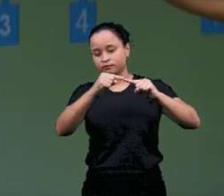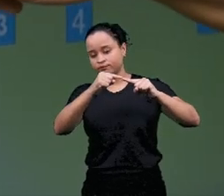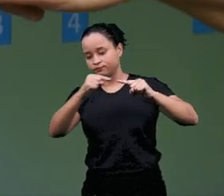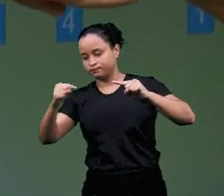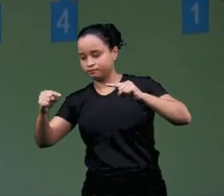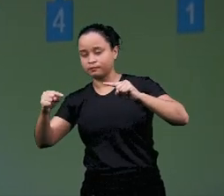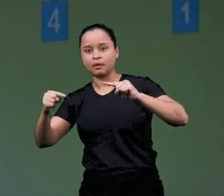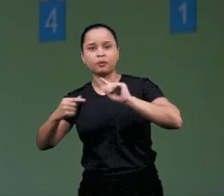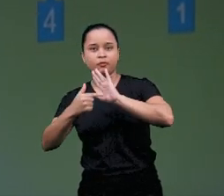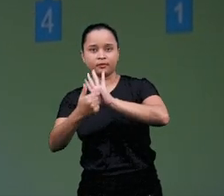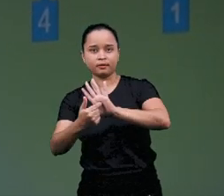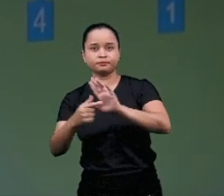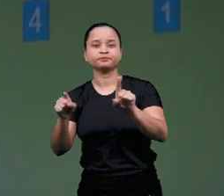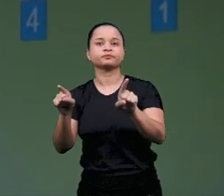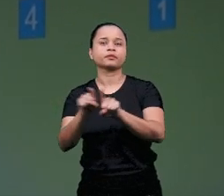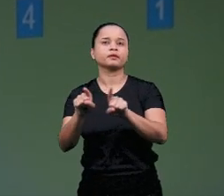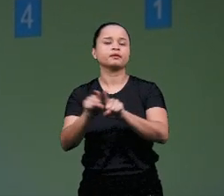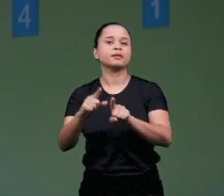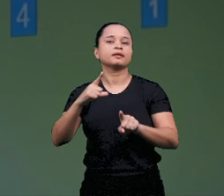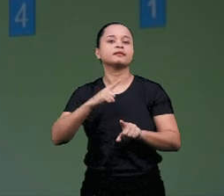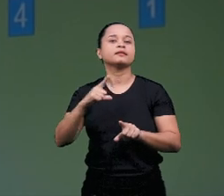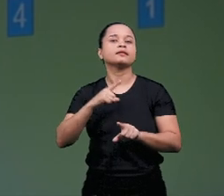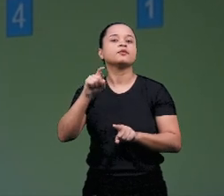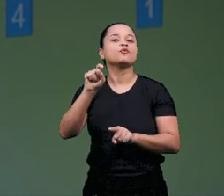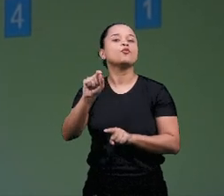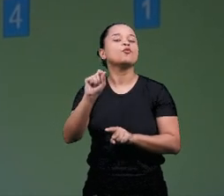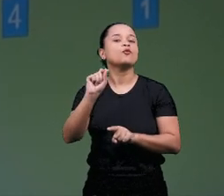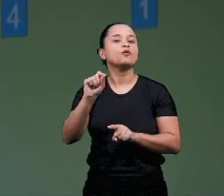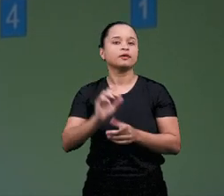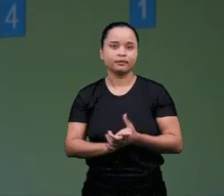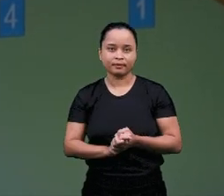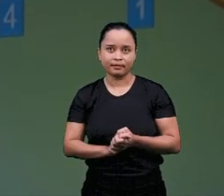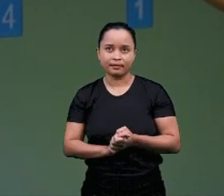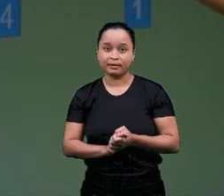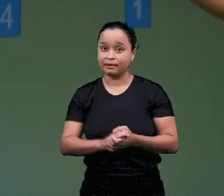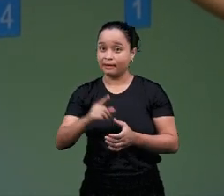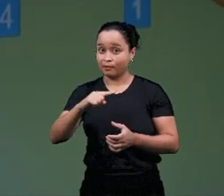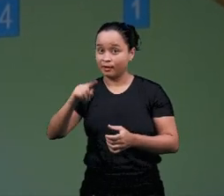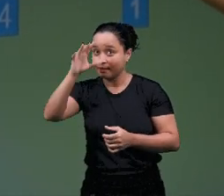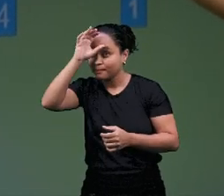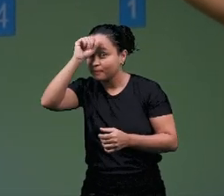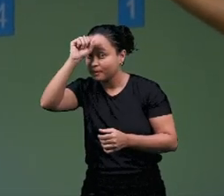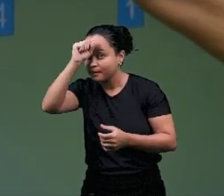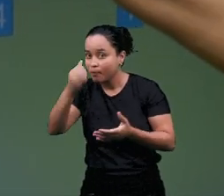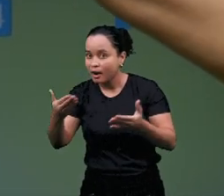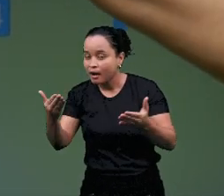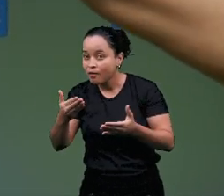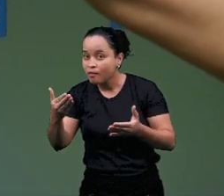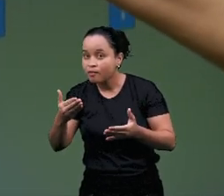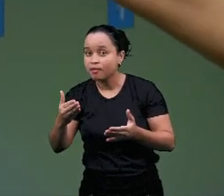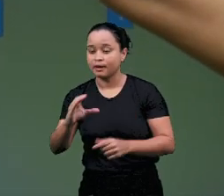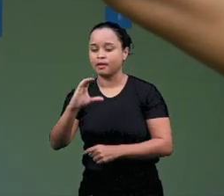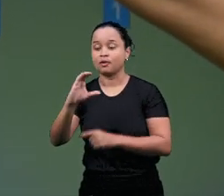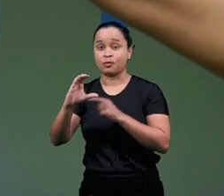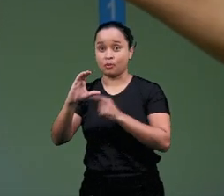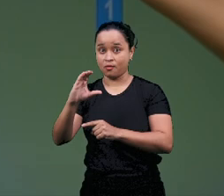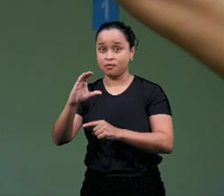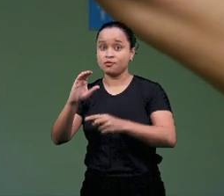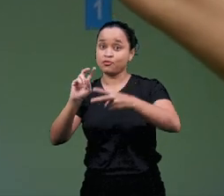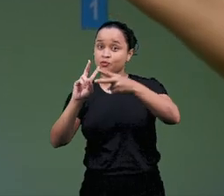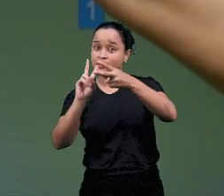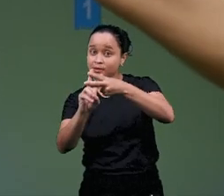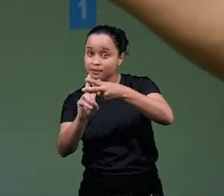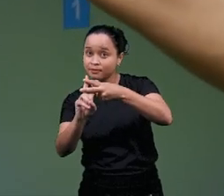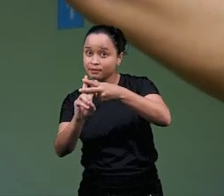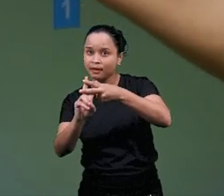doigt. Ici, nous avons la note que nous avons apprise maintenant, Do dièse. Observez, le symbole